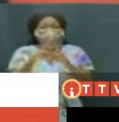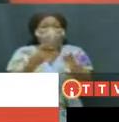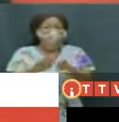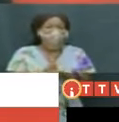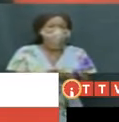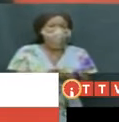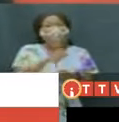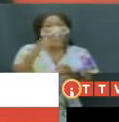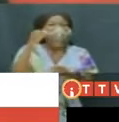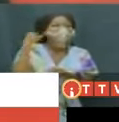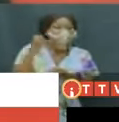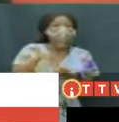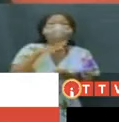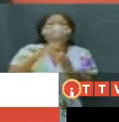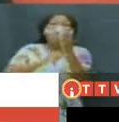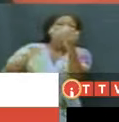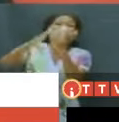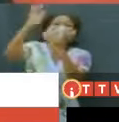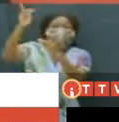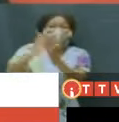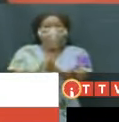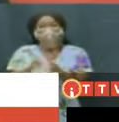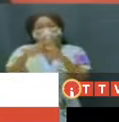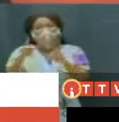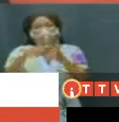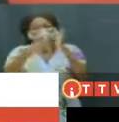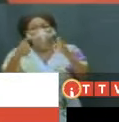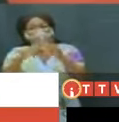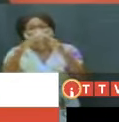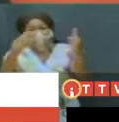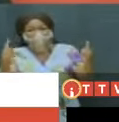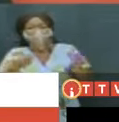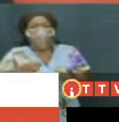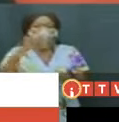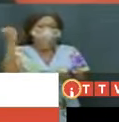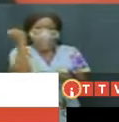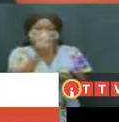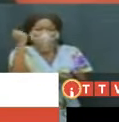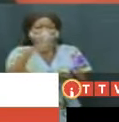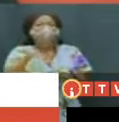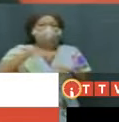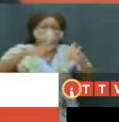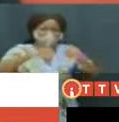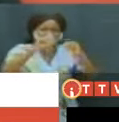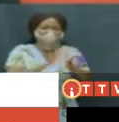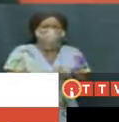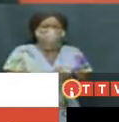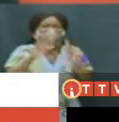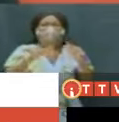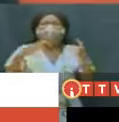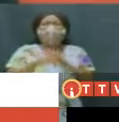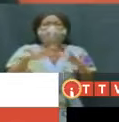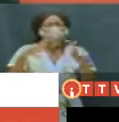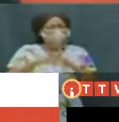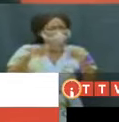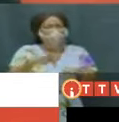tatopa nazo izi anthu mamiliyoni a Malawi ndi okonzeka kuti alandire katemera amene woyamba ndi president